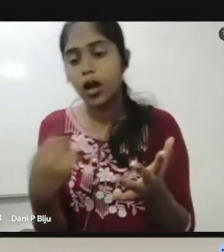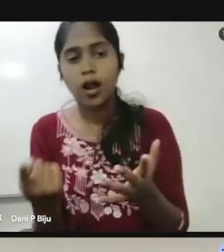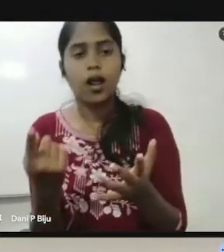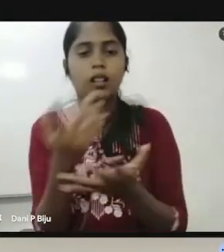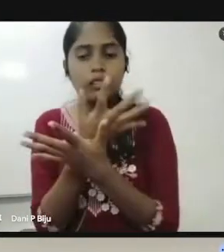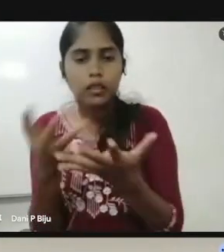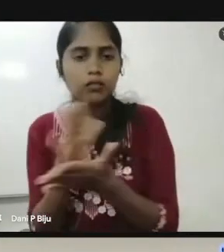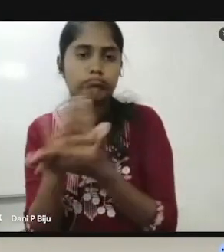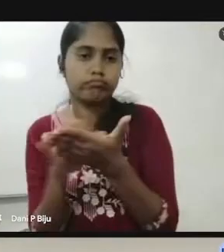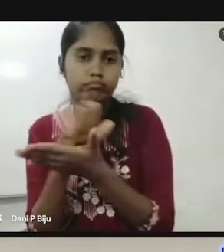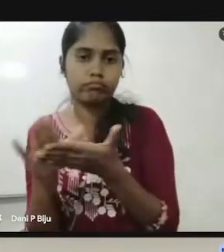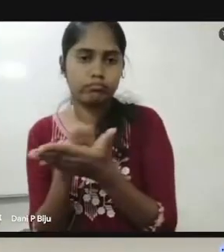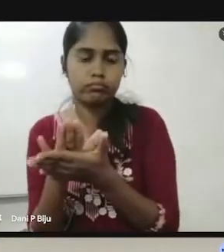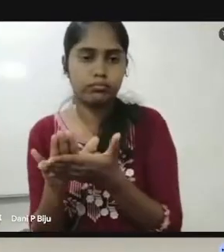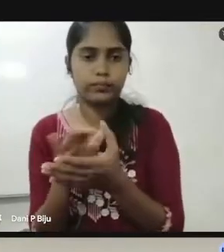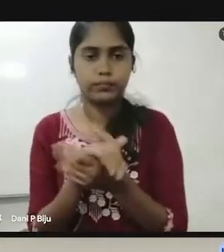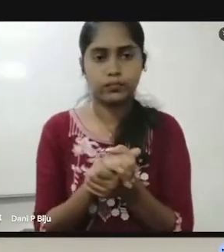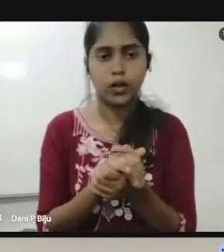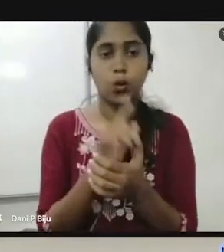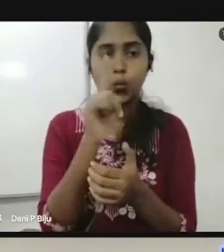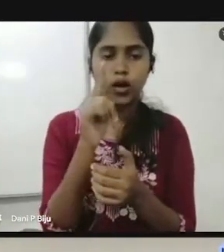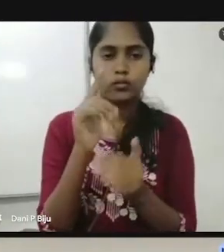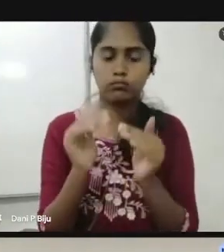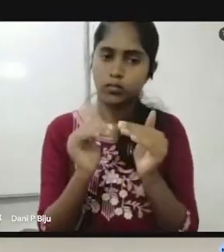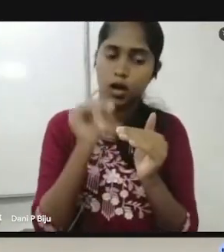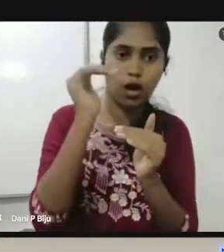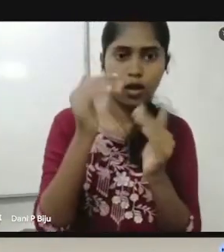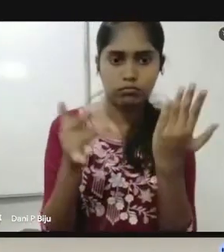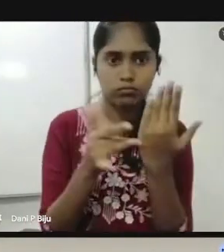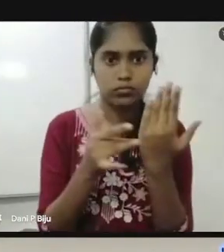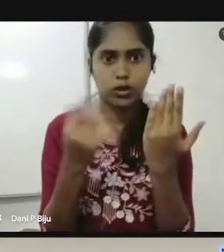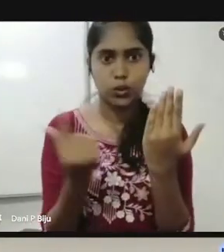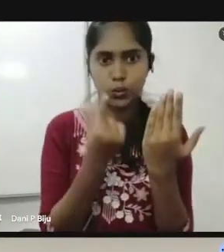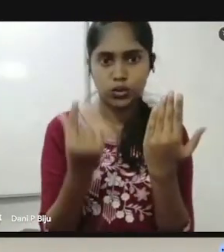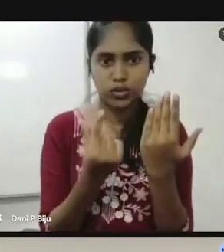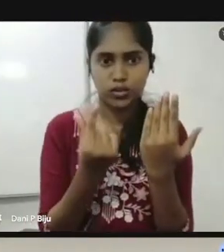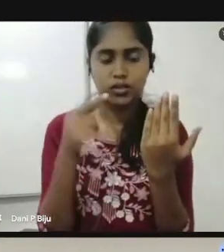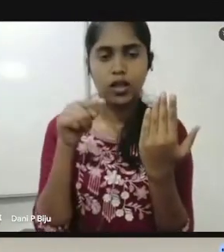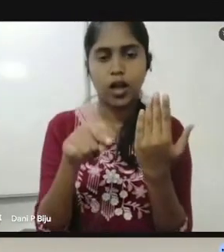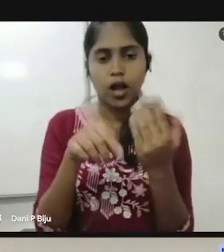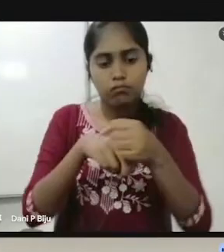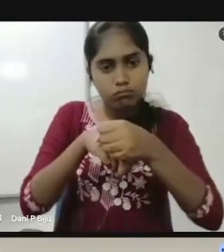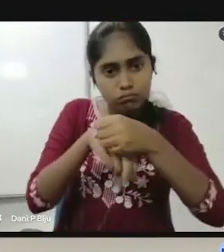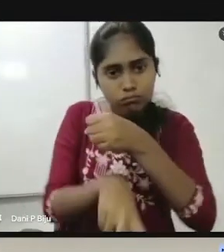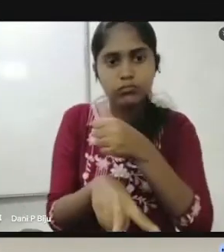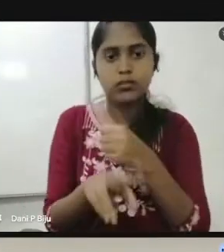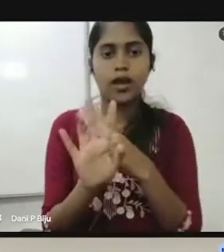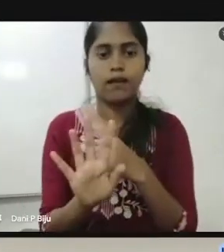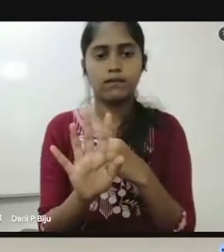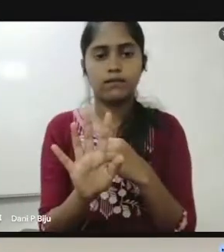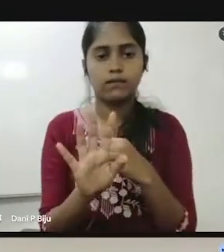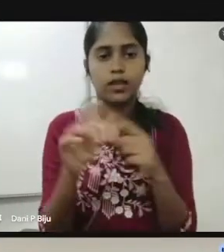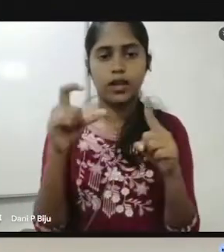AAC. ഹൈ ടെക്നോളജിയെ നമ്മൾ പിന്നീടും ഒന്നും കൂടെ തരംതിരിച്ചിട്ടുണ്ട്. ഡെഡിക്കേറ്റഡ് SGD എന്ന് പറഞ്ഞാൽ